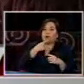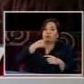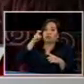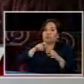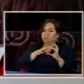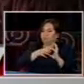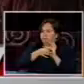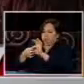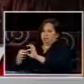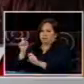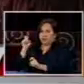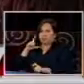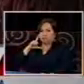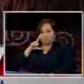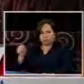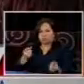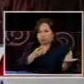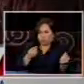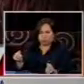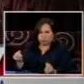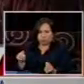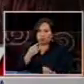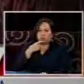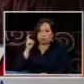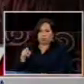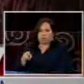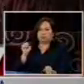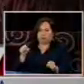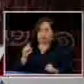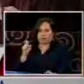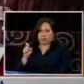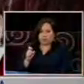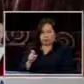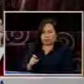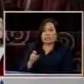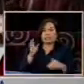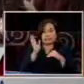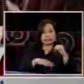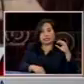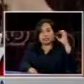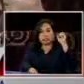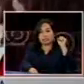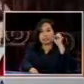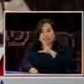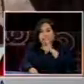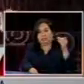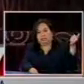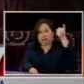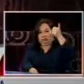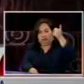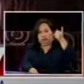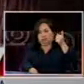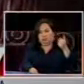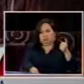hong natutupad kaagad yung pinag-uutos ng Secretary of Justice. Opo. Anyway po, ang na-invoke natin